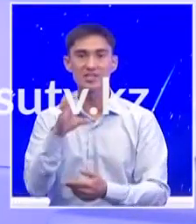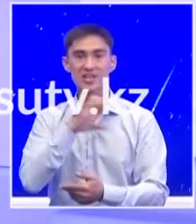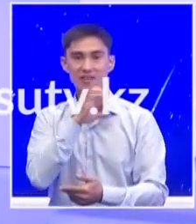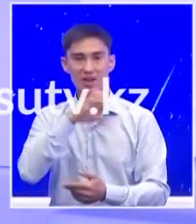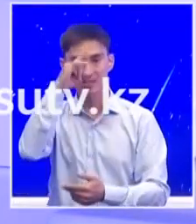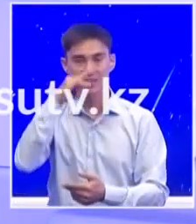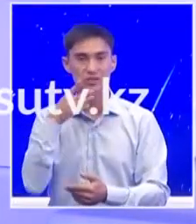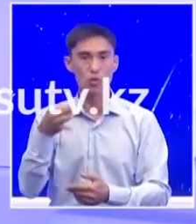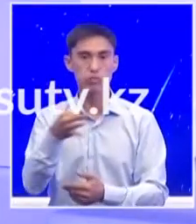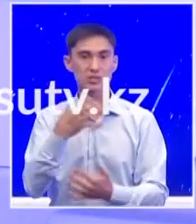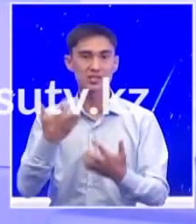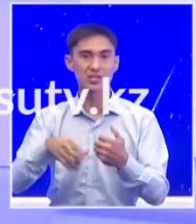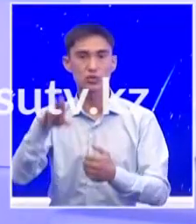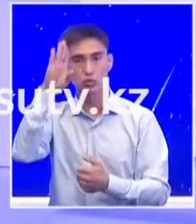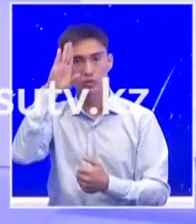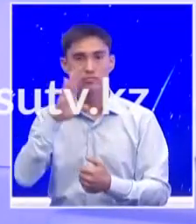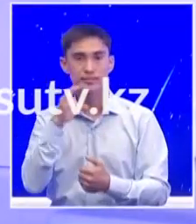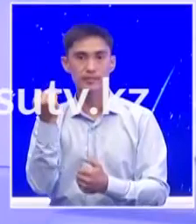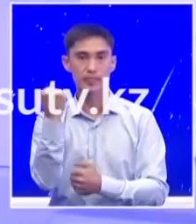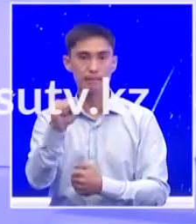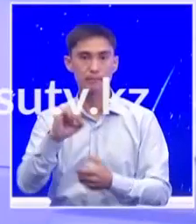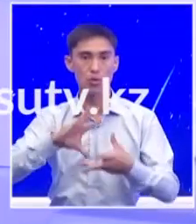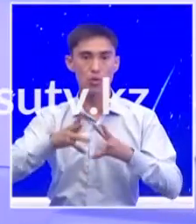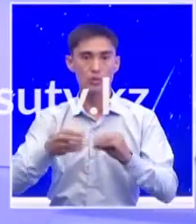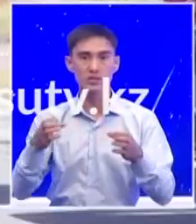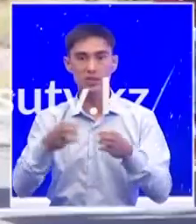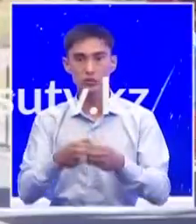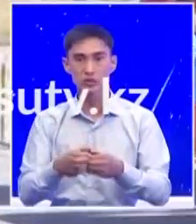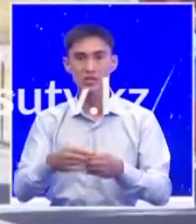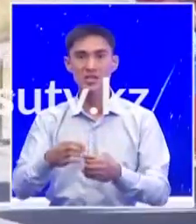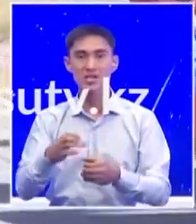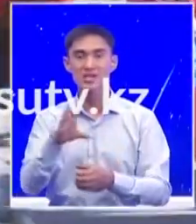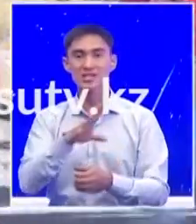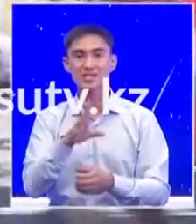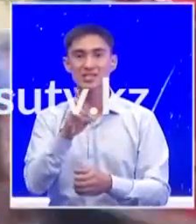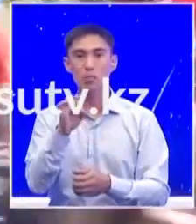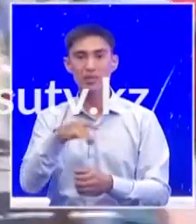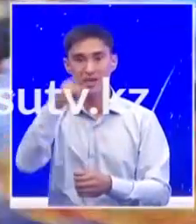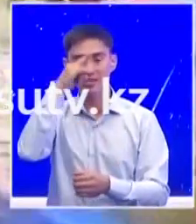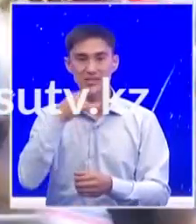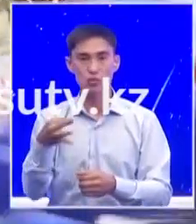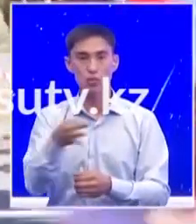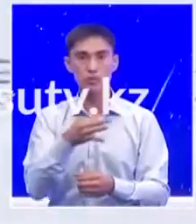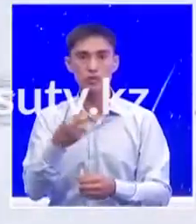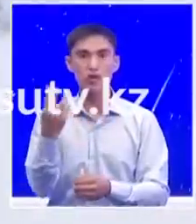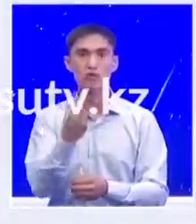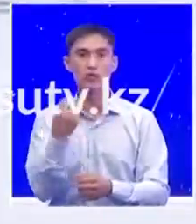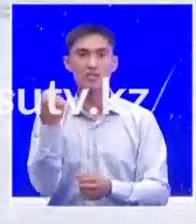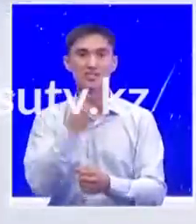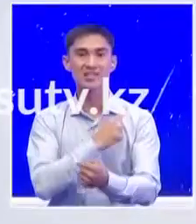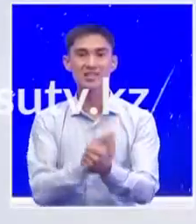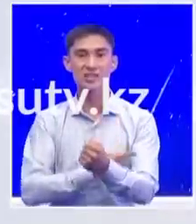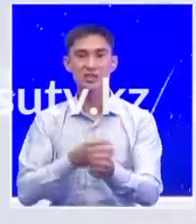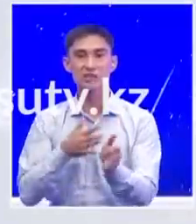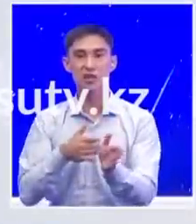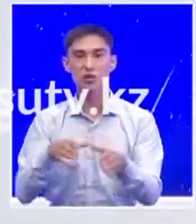юношей победителем в общем зачете стали представители Западно-Казахстанской области. В тройке сильнейших велогонщики местных спортивных школ